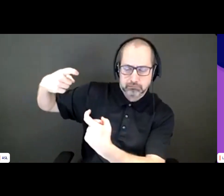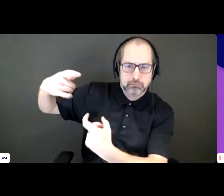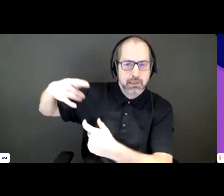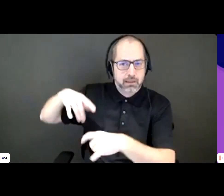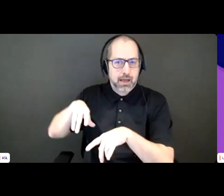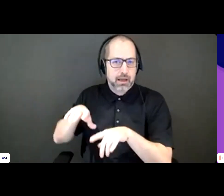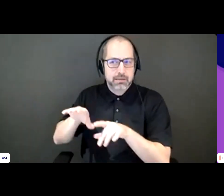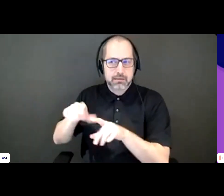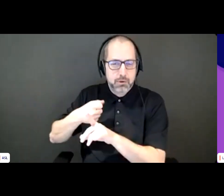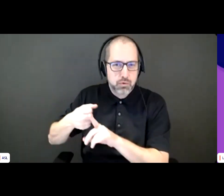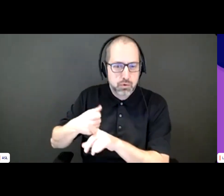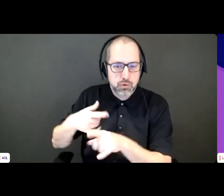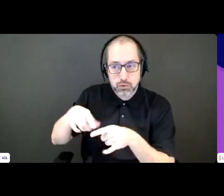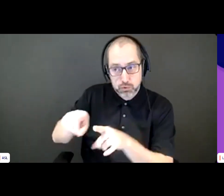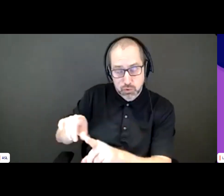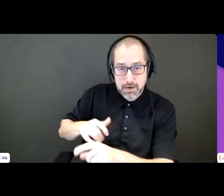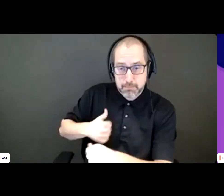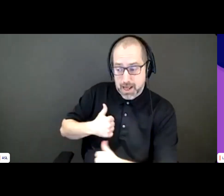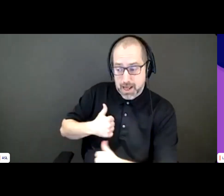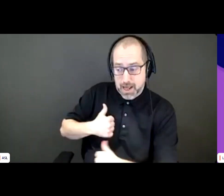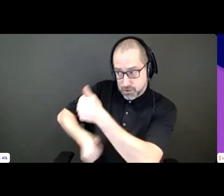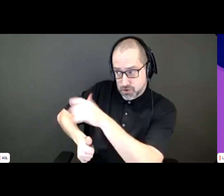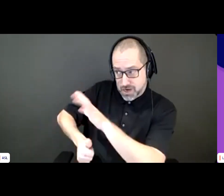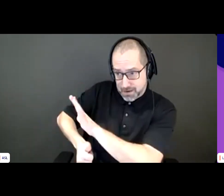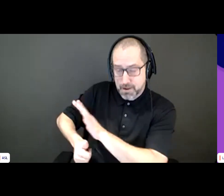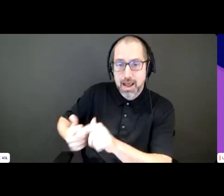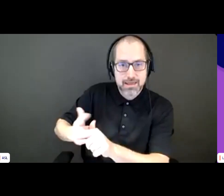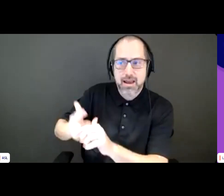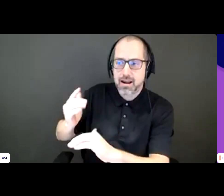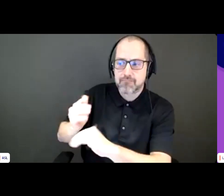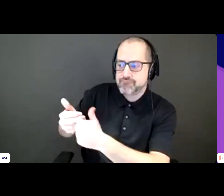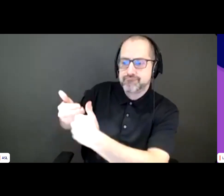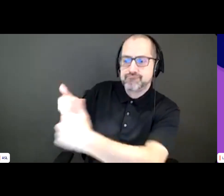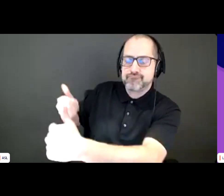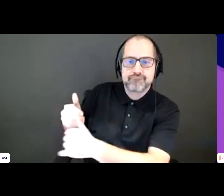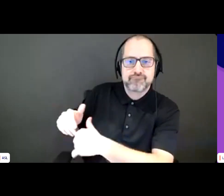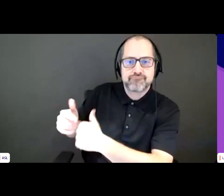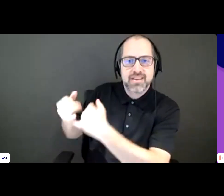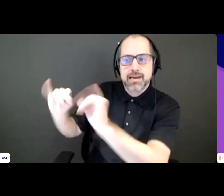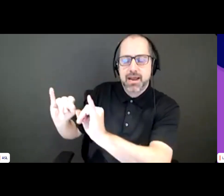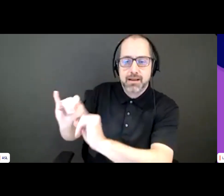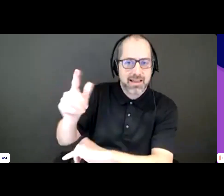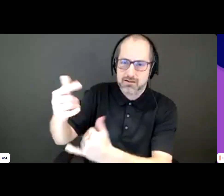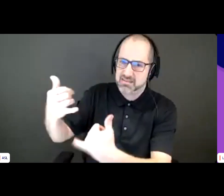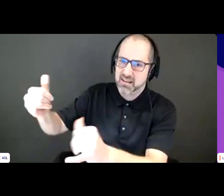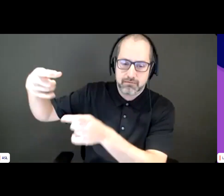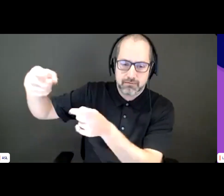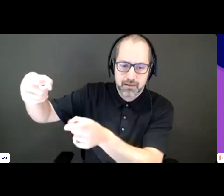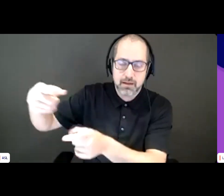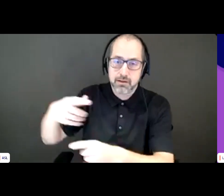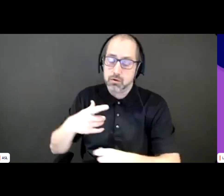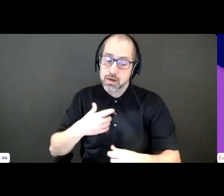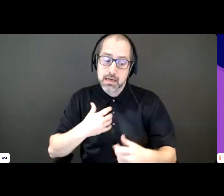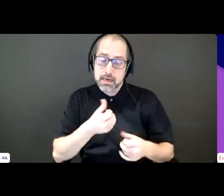violence pendant que je me réveille avec mon père et par la suite il y a eu beaucoup de plaintes qui ont été émises auprès du